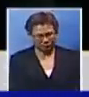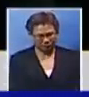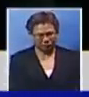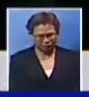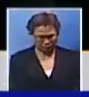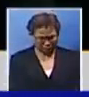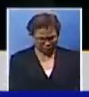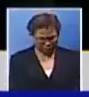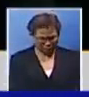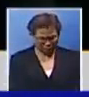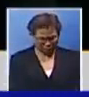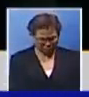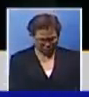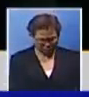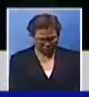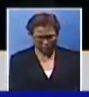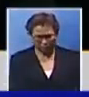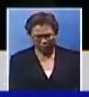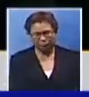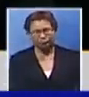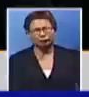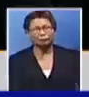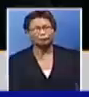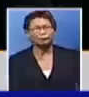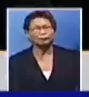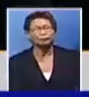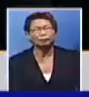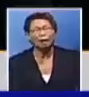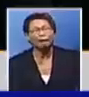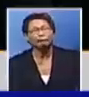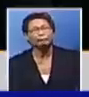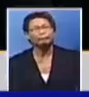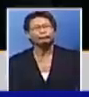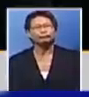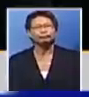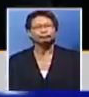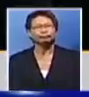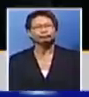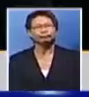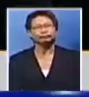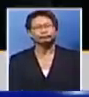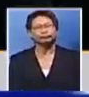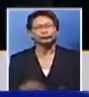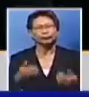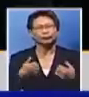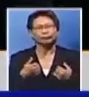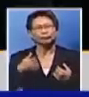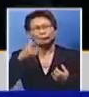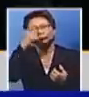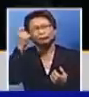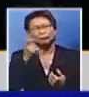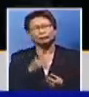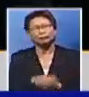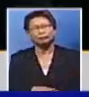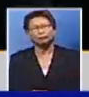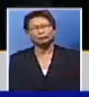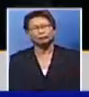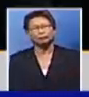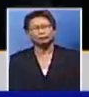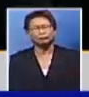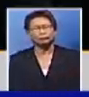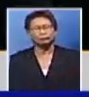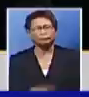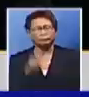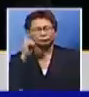15% yang tidak bersama Felda. Mereka, sebahagian besar daripada mereka tak